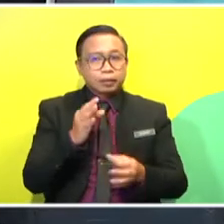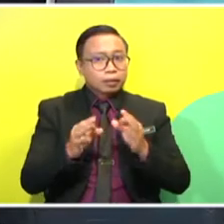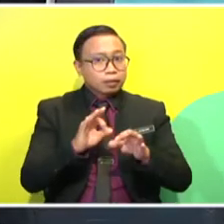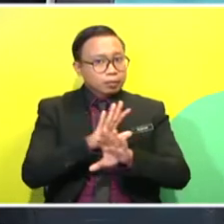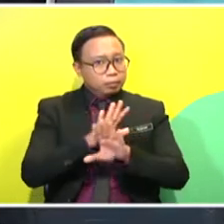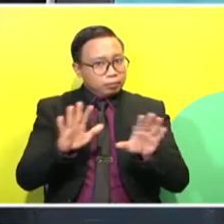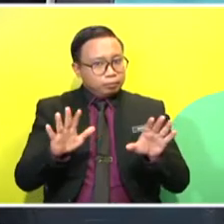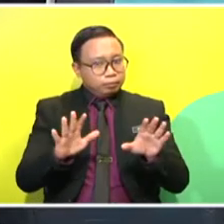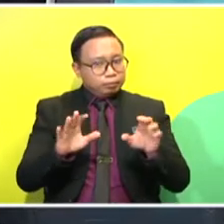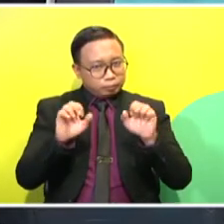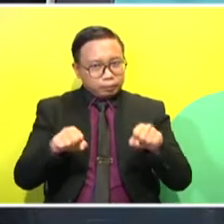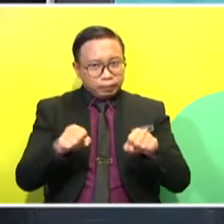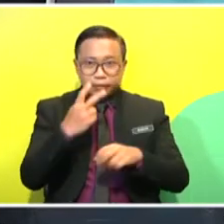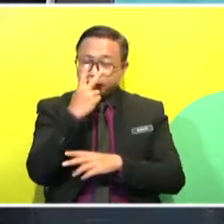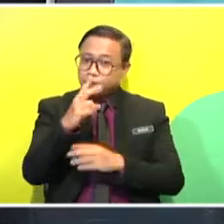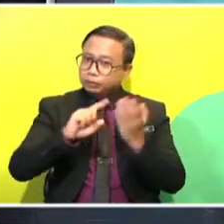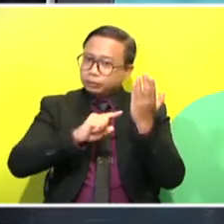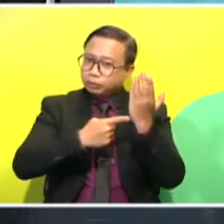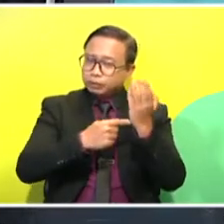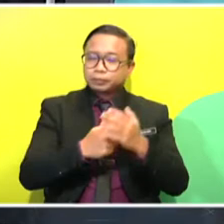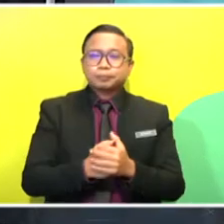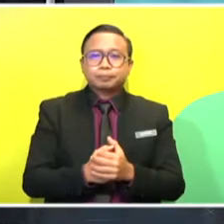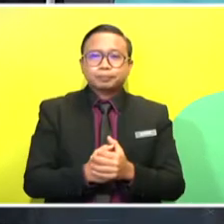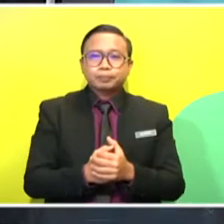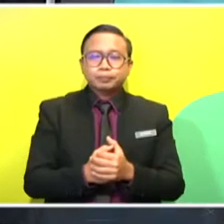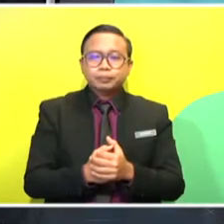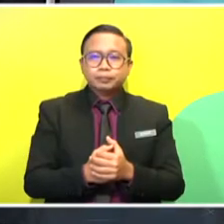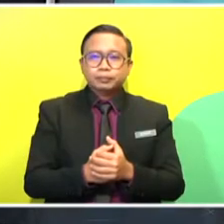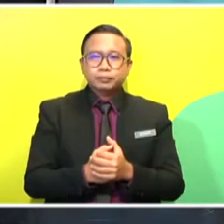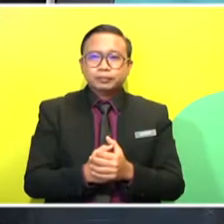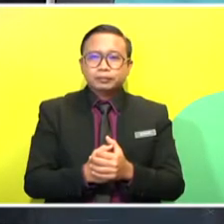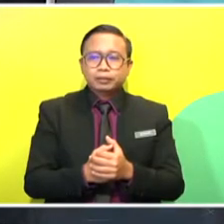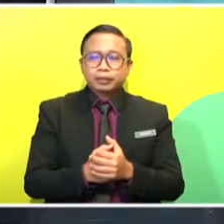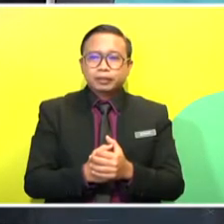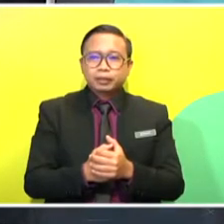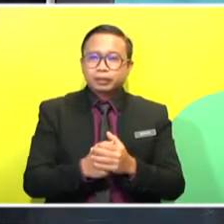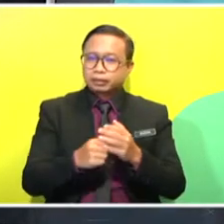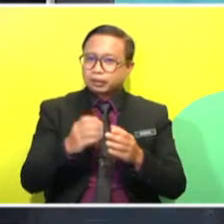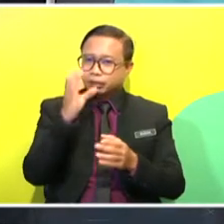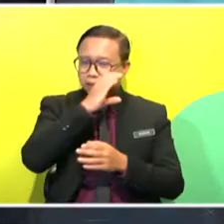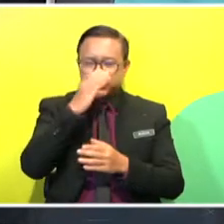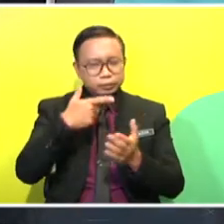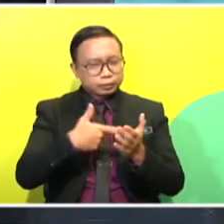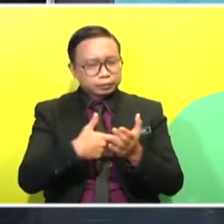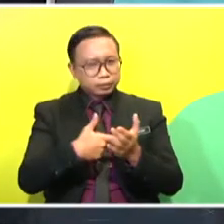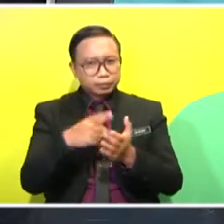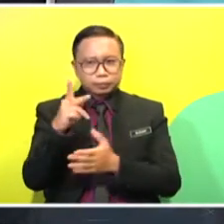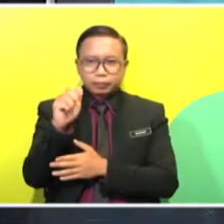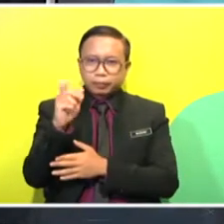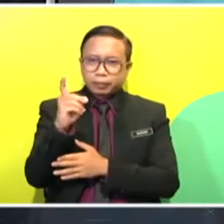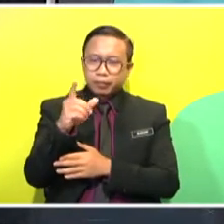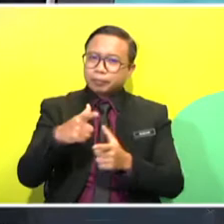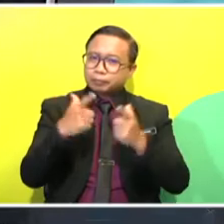tidak, awak kena pusingkan semula. Pusingkan semula seperti yang asal dan cari lagi kad-kad yang